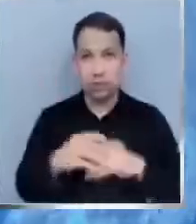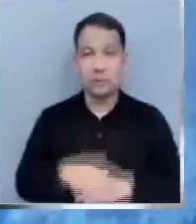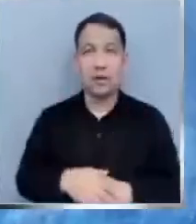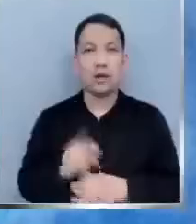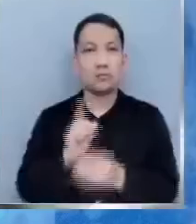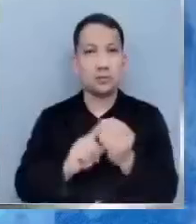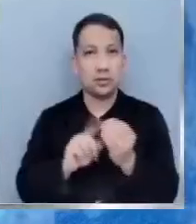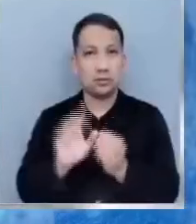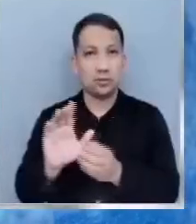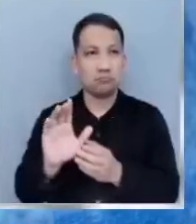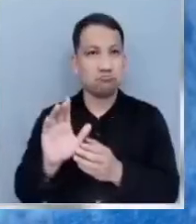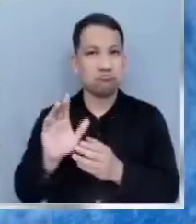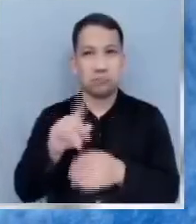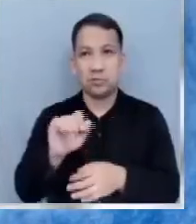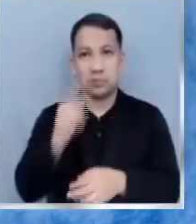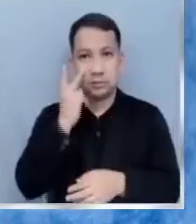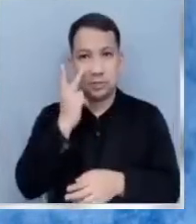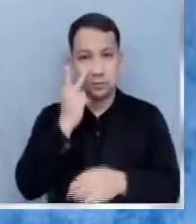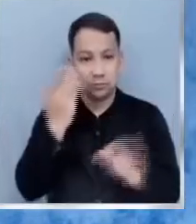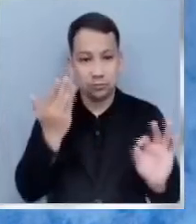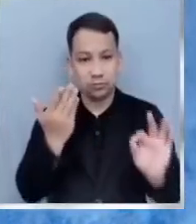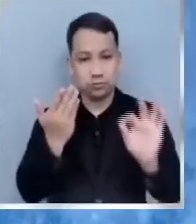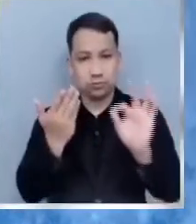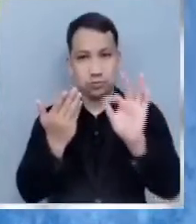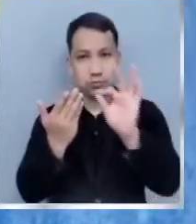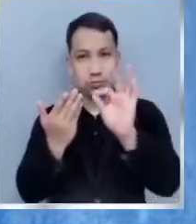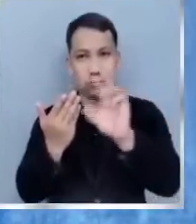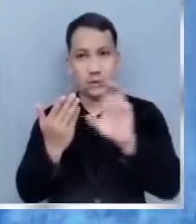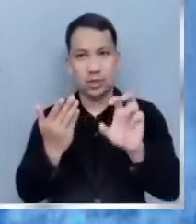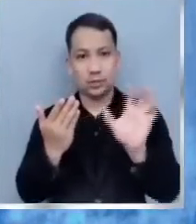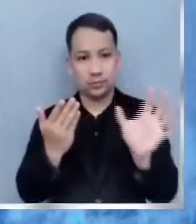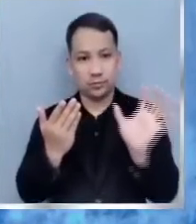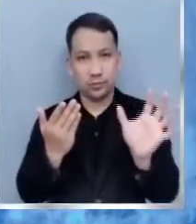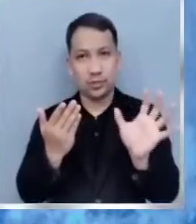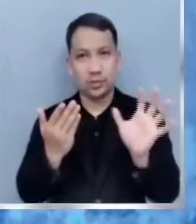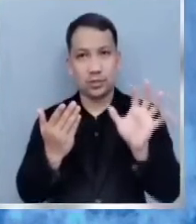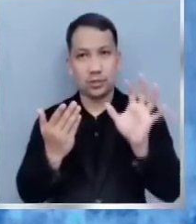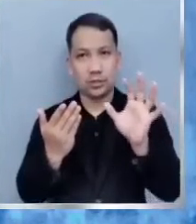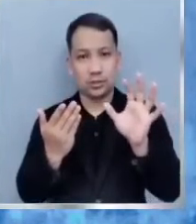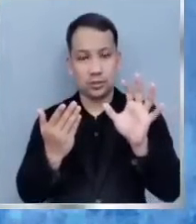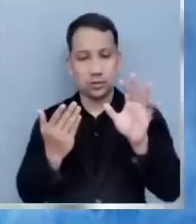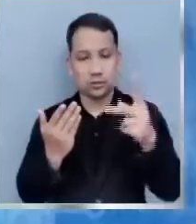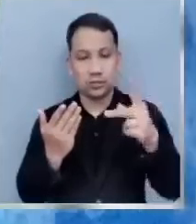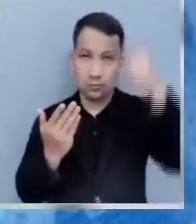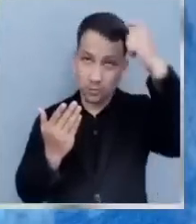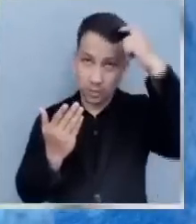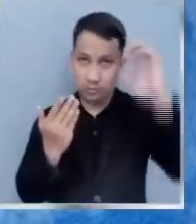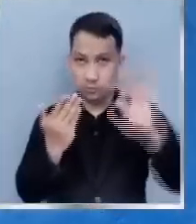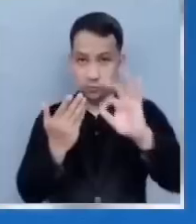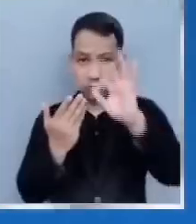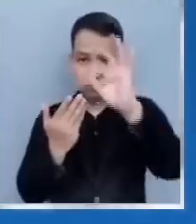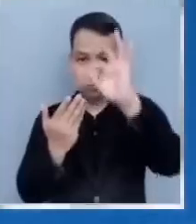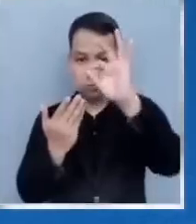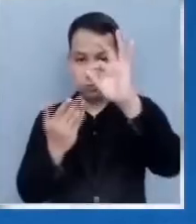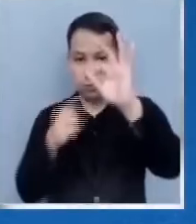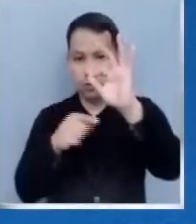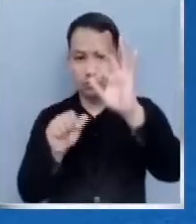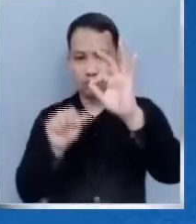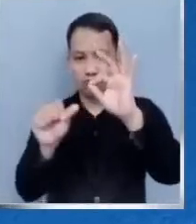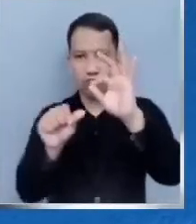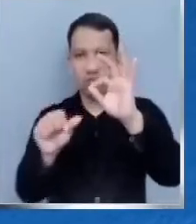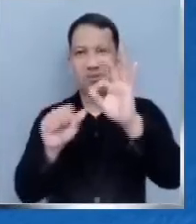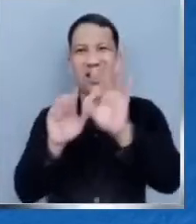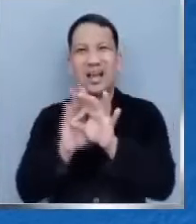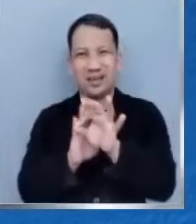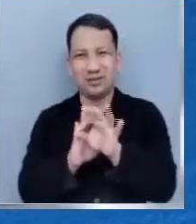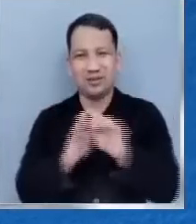PAGASA, huling namataan ang bagyo, 315 kilometers, silangan ng Basco, Batanes. Patuloy ang pagbagal nito at